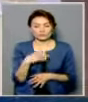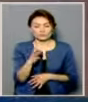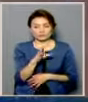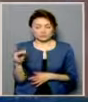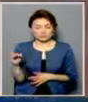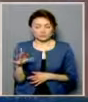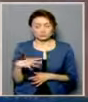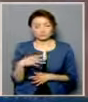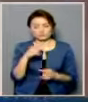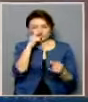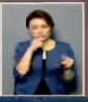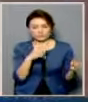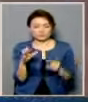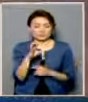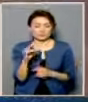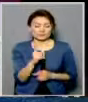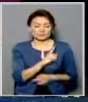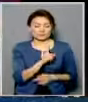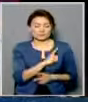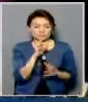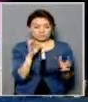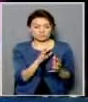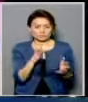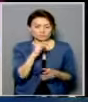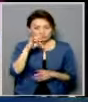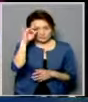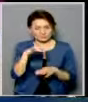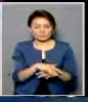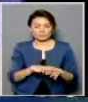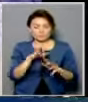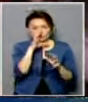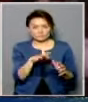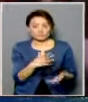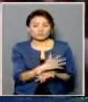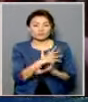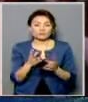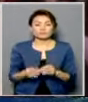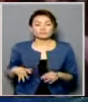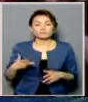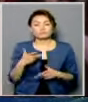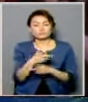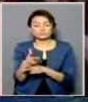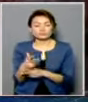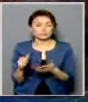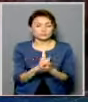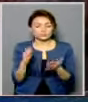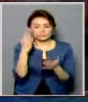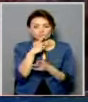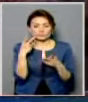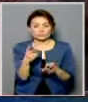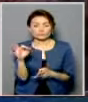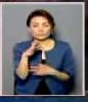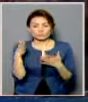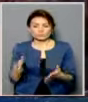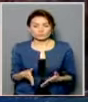одиночку выступал против власти СССР за сохранение целостности казахской земли. В то время, как было снято несколько документальных фильмов о